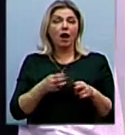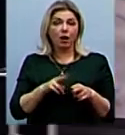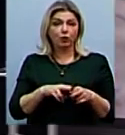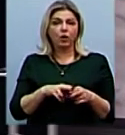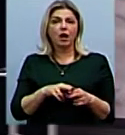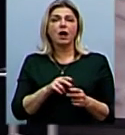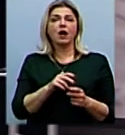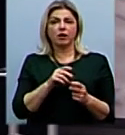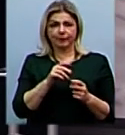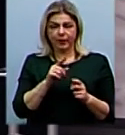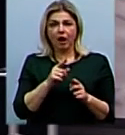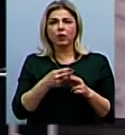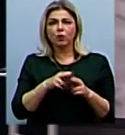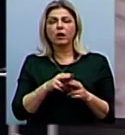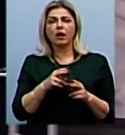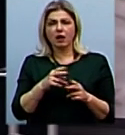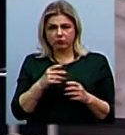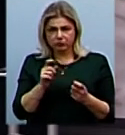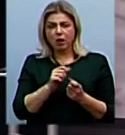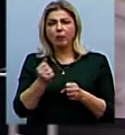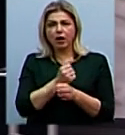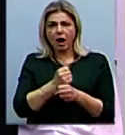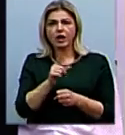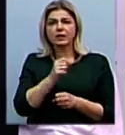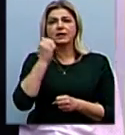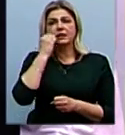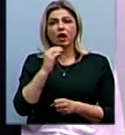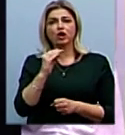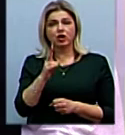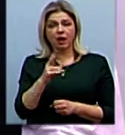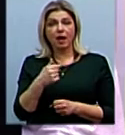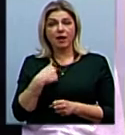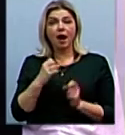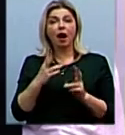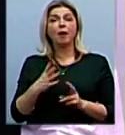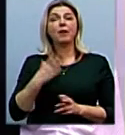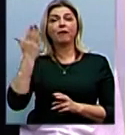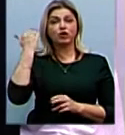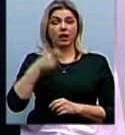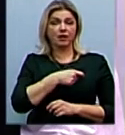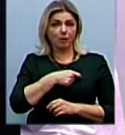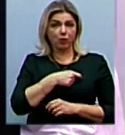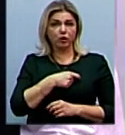депутатов, которые сражались за старые ЖЭКи. Я как бывший депутат и как участник неоднократных конкурсных комиссий